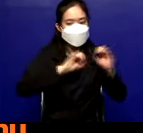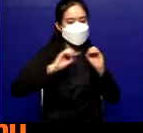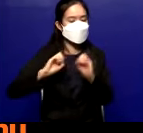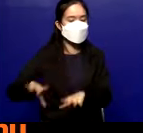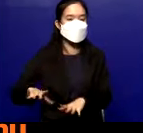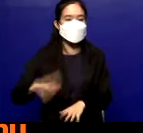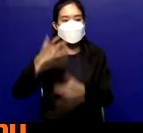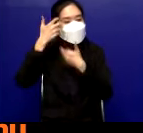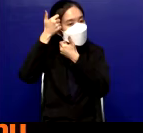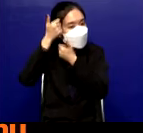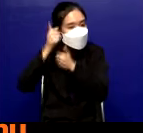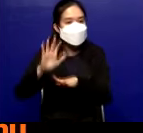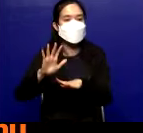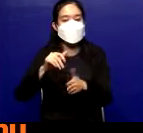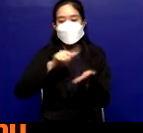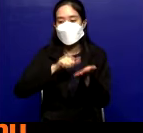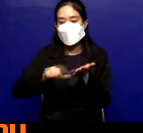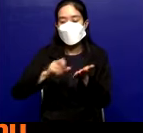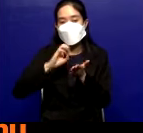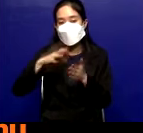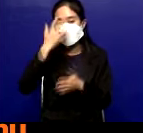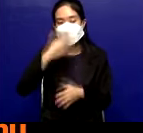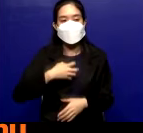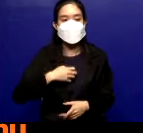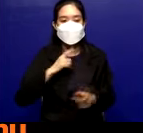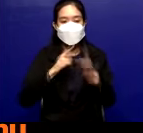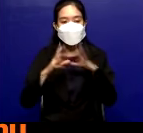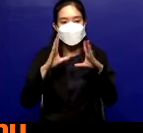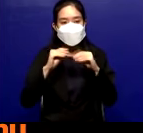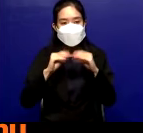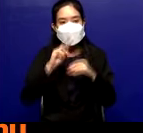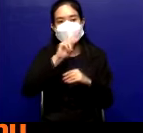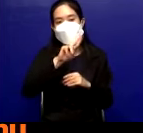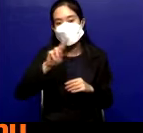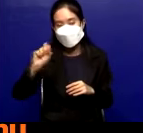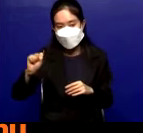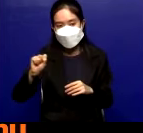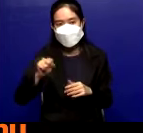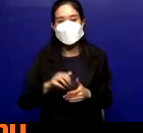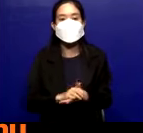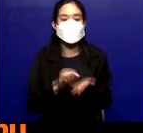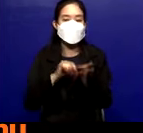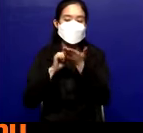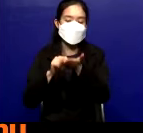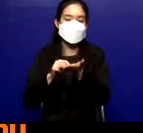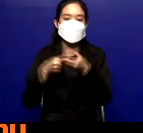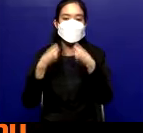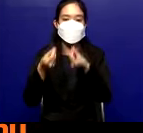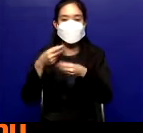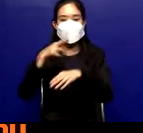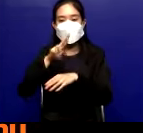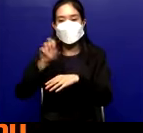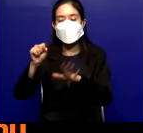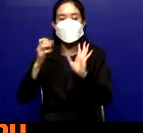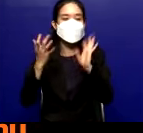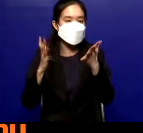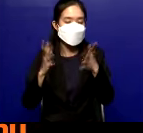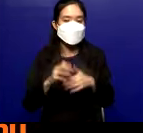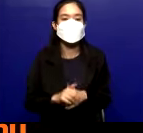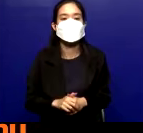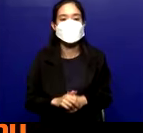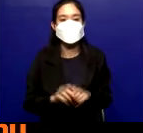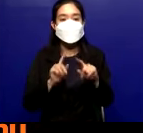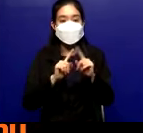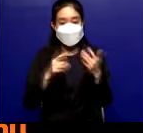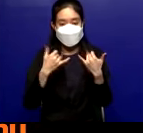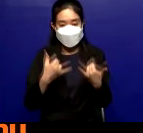งๆค่ะเพราะพรรคพลังประชารัฐเองที่เป็นแกนนำจัดตั้งรัฐบาลเนี่ยก็ได้หาเสียงเอาไว้ว่าจะปรับเบี้ยผู้สูงอายุ